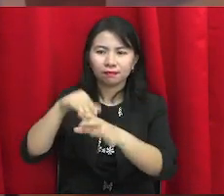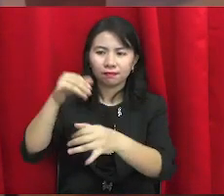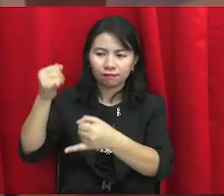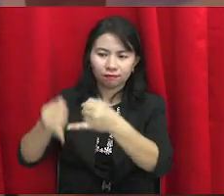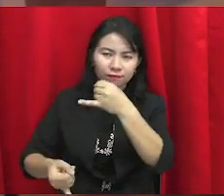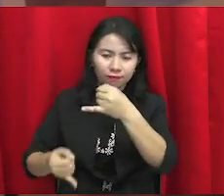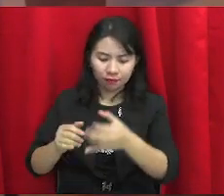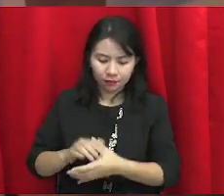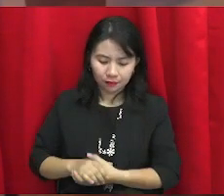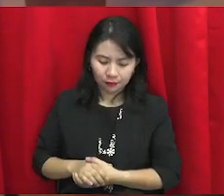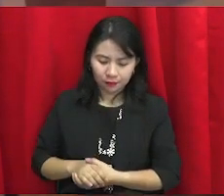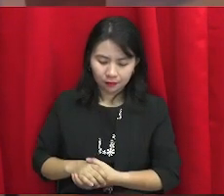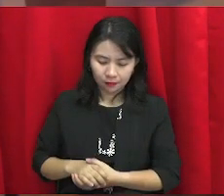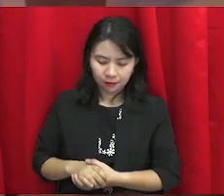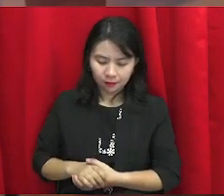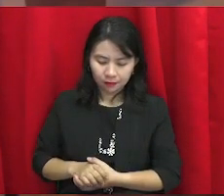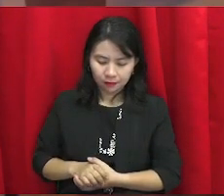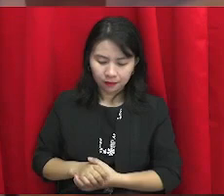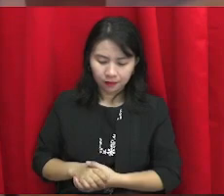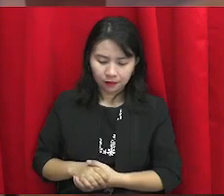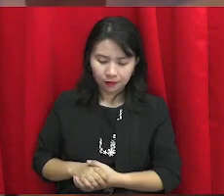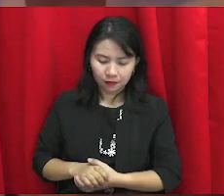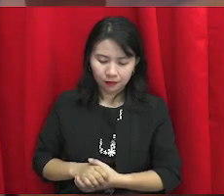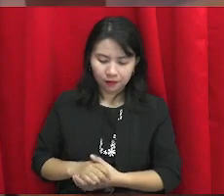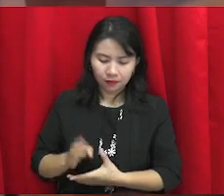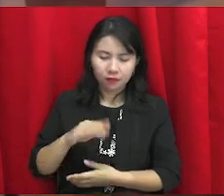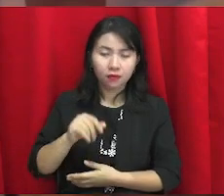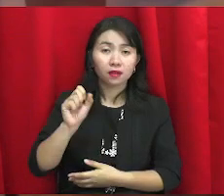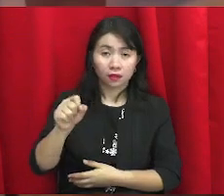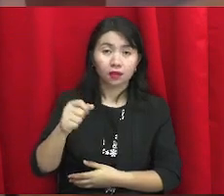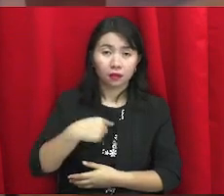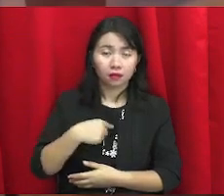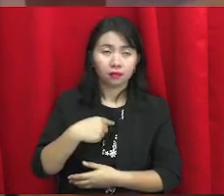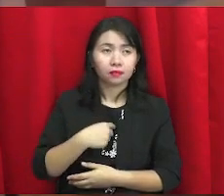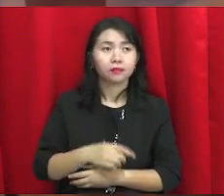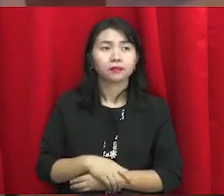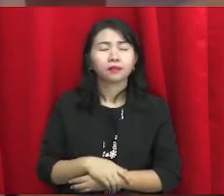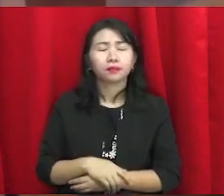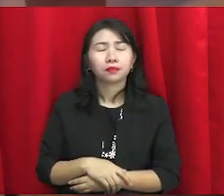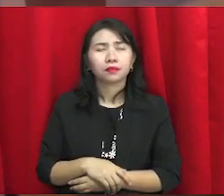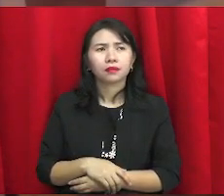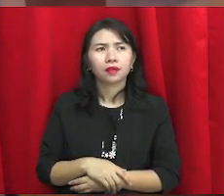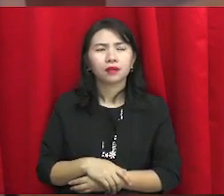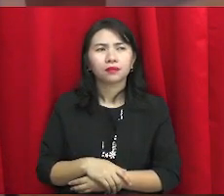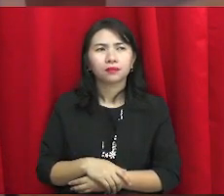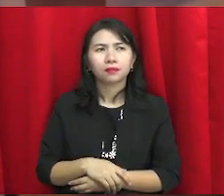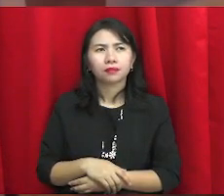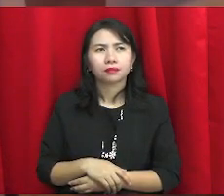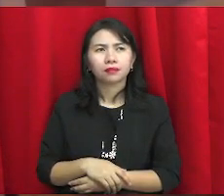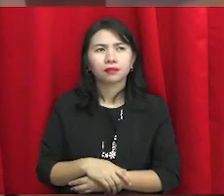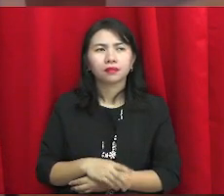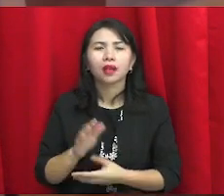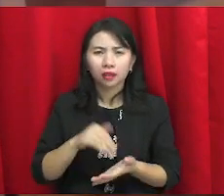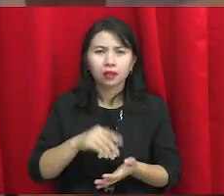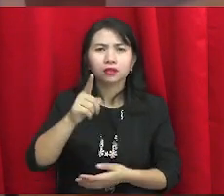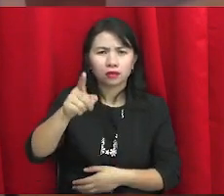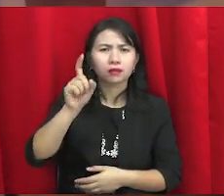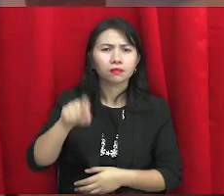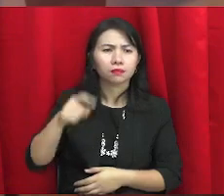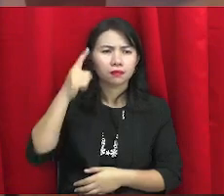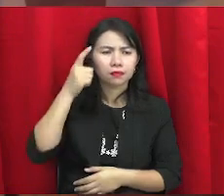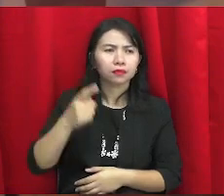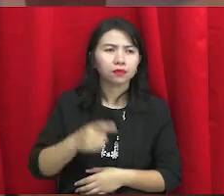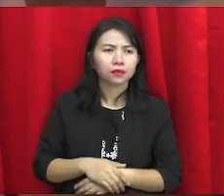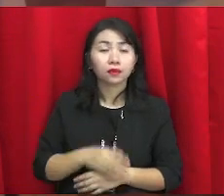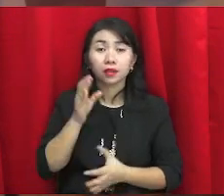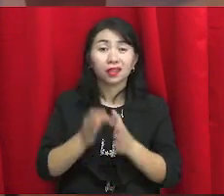Carbon loading na daw ngayon, pastor. Saka ako, kahit na mga kapatid, yan ang tatandaan ninyo, kahit hindi